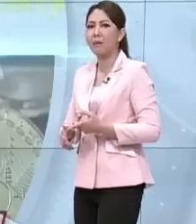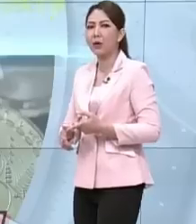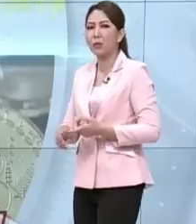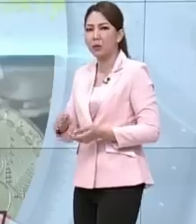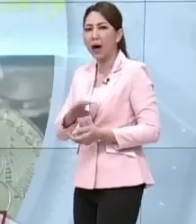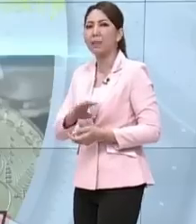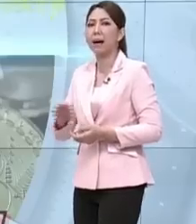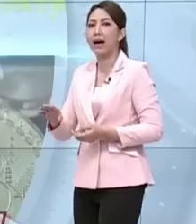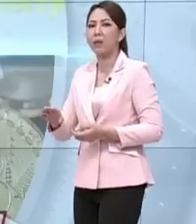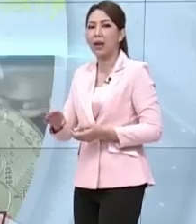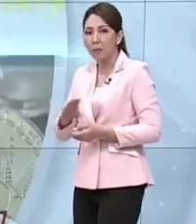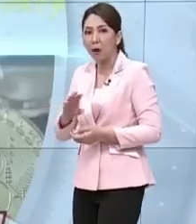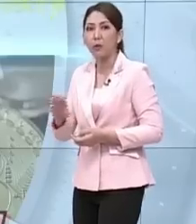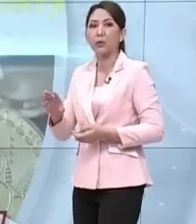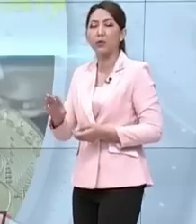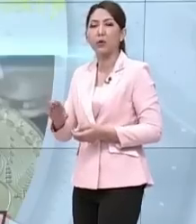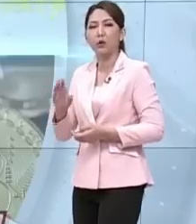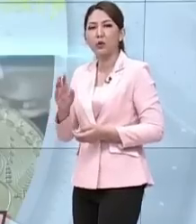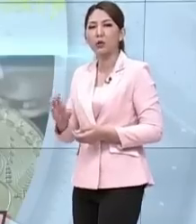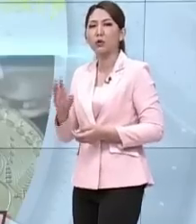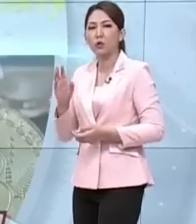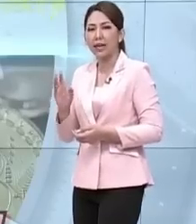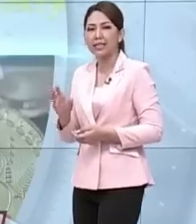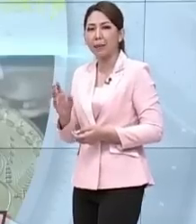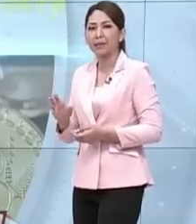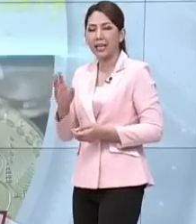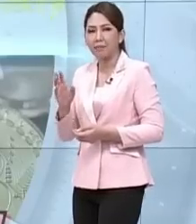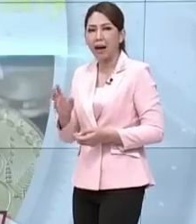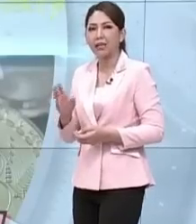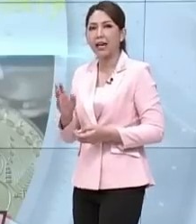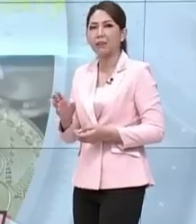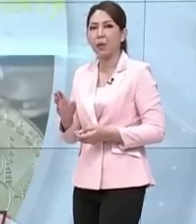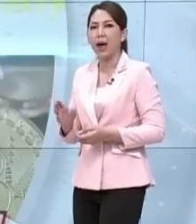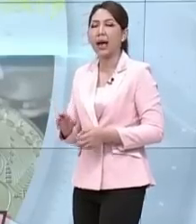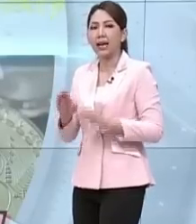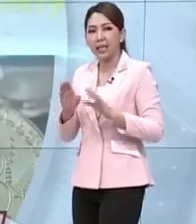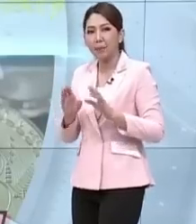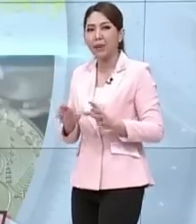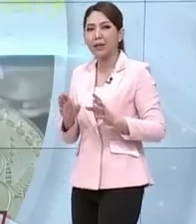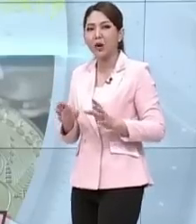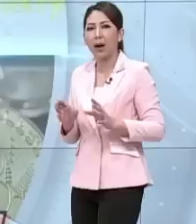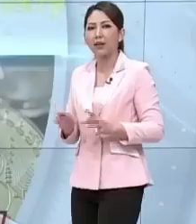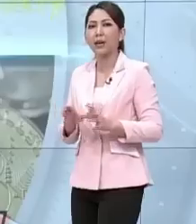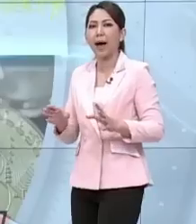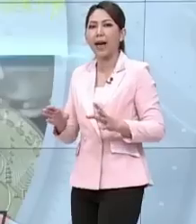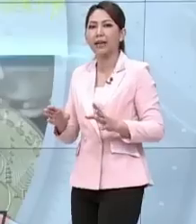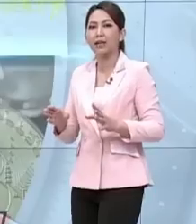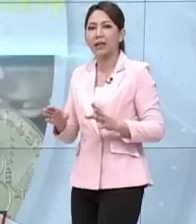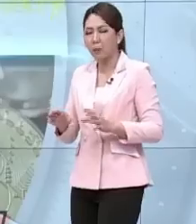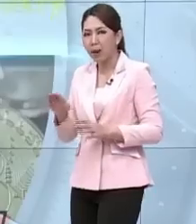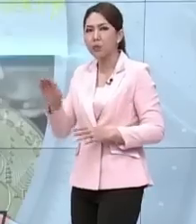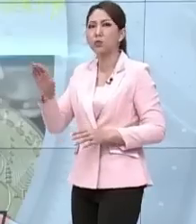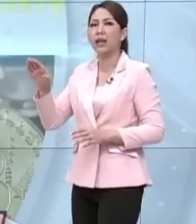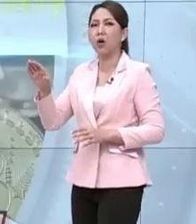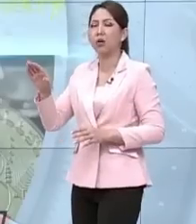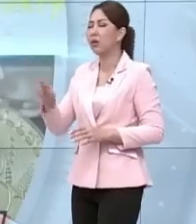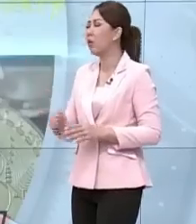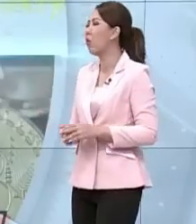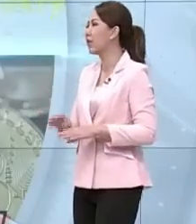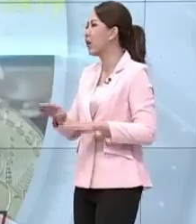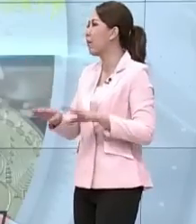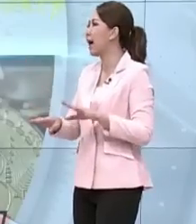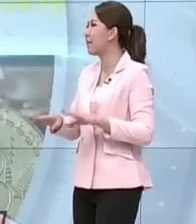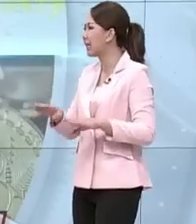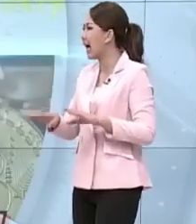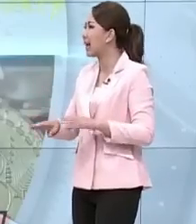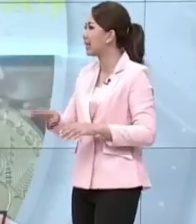หลงทางไม่พอมันดูเหมือนว่างเปล่าแล้วเบาหวิวส่วนคุณจุรินทร์จากประชาธิปัตย์ถึงขั้นบอกว่าถ้าเปรียบนโยบายรัฐบาลกับความสูงนายก